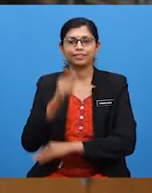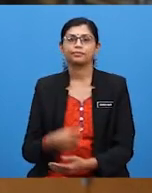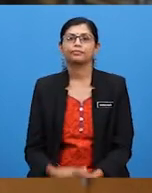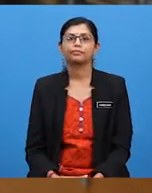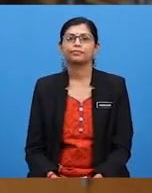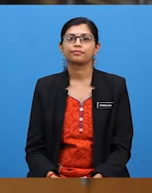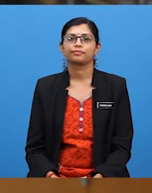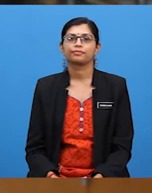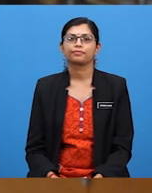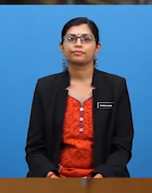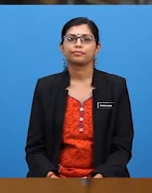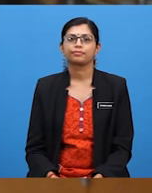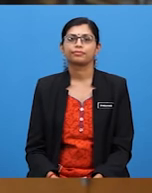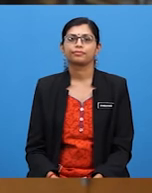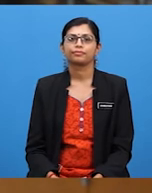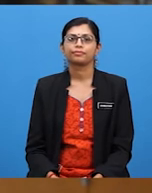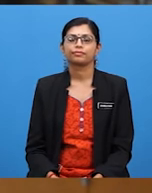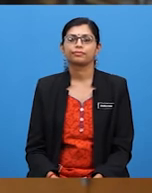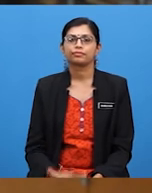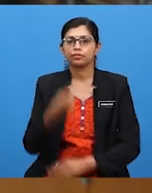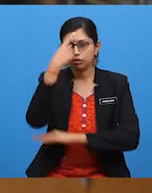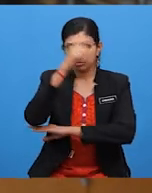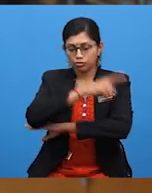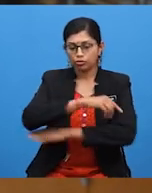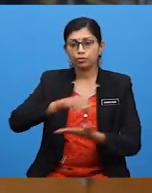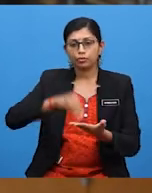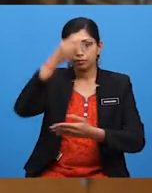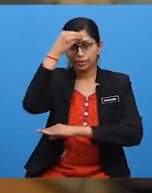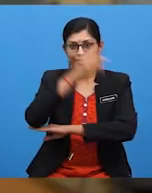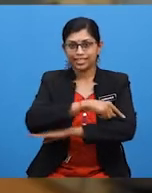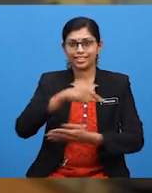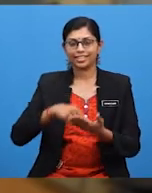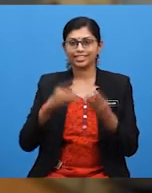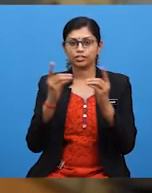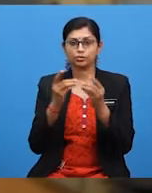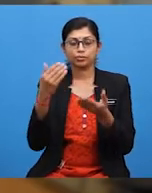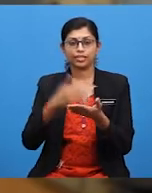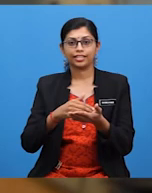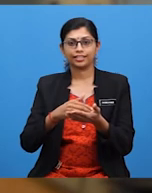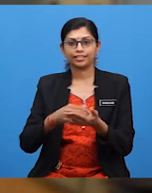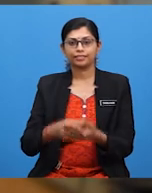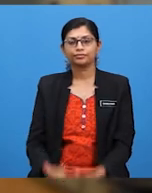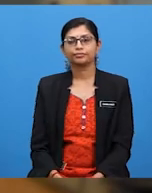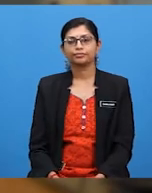perhatian yang diberikan kepada pembelajaran kita pada hari ini. Hingga berjumpa lagi